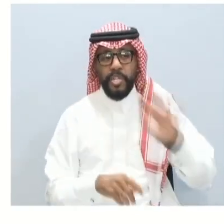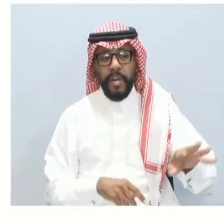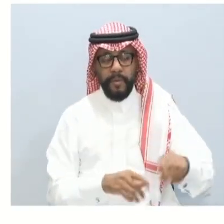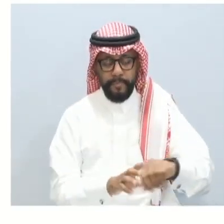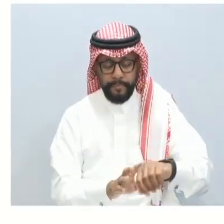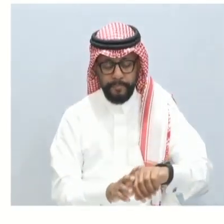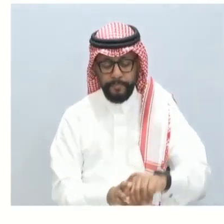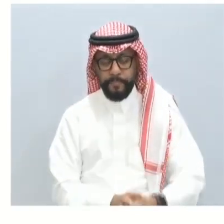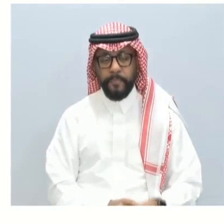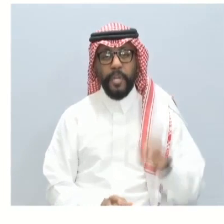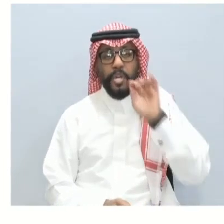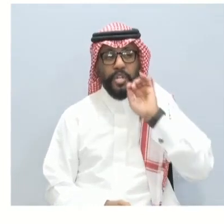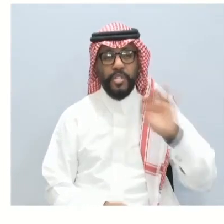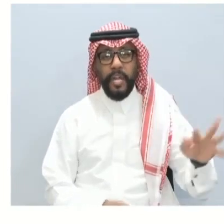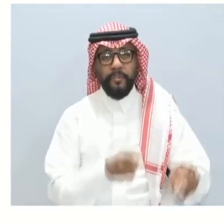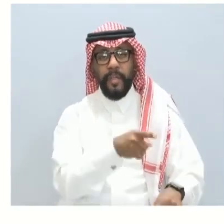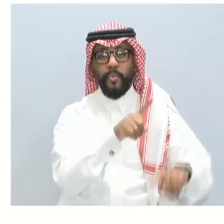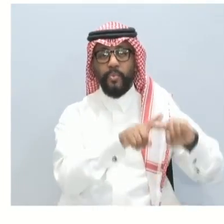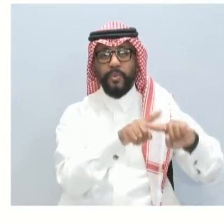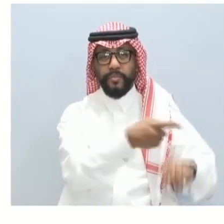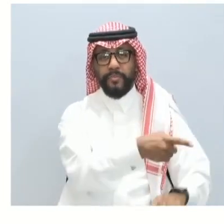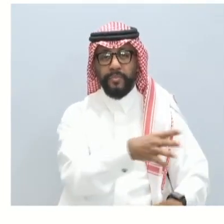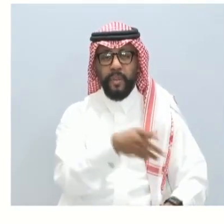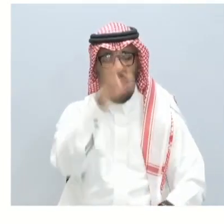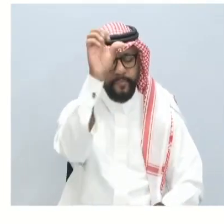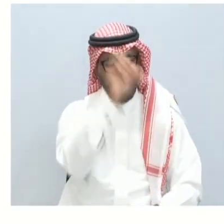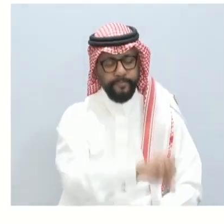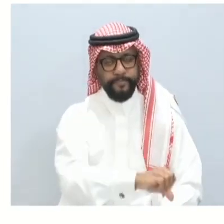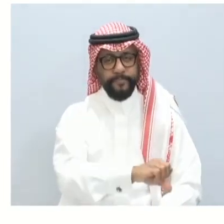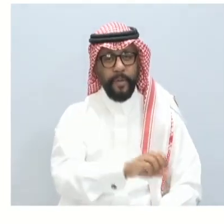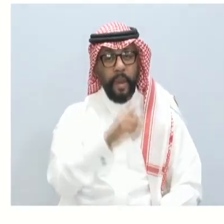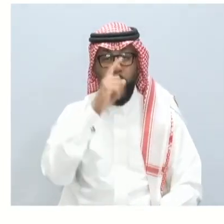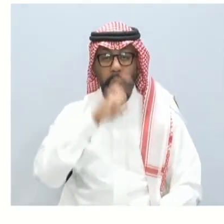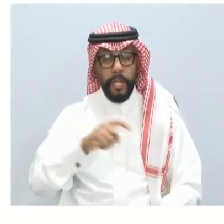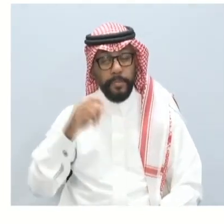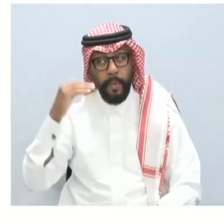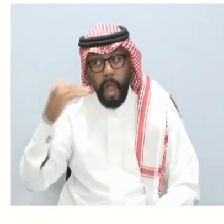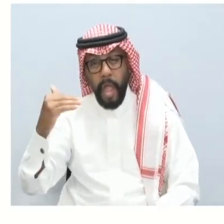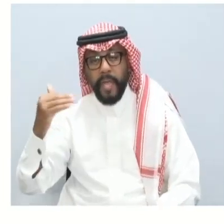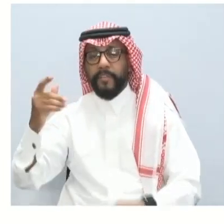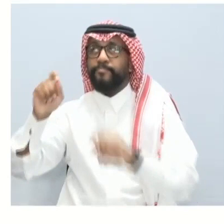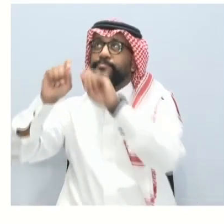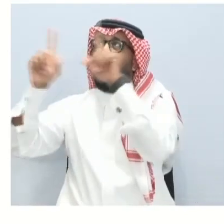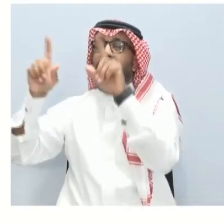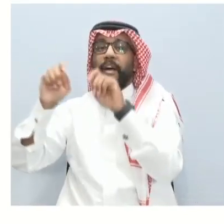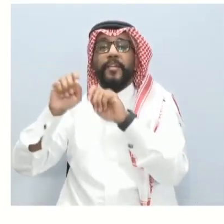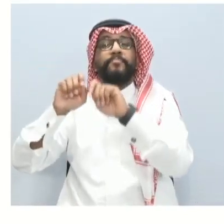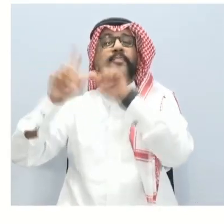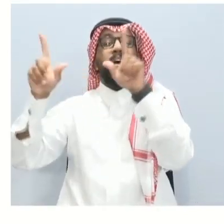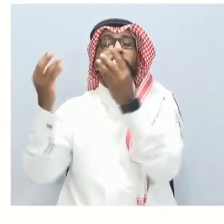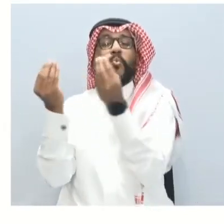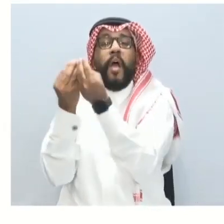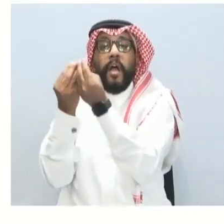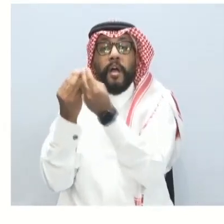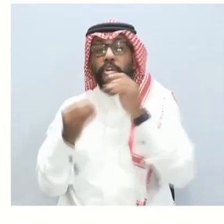ولكن لتوقيه ومن لا يعرف الشر من الخير يقع فيه فنحن نعرف هذه العقائد